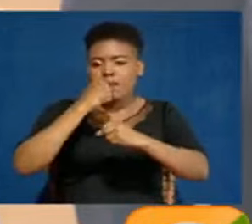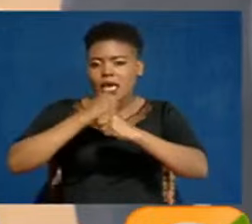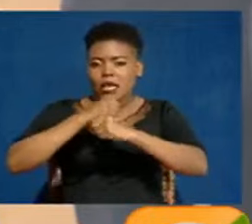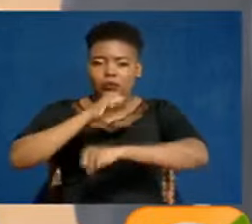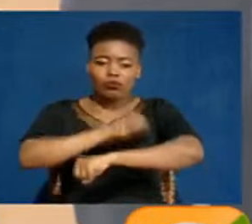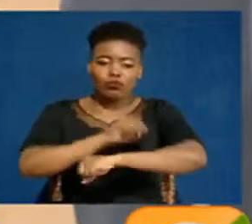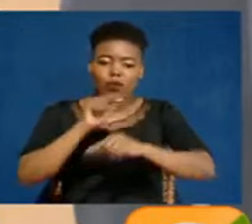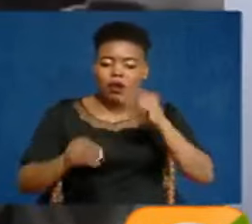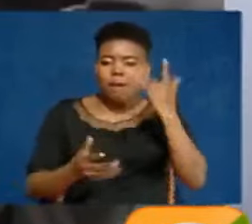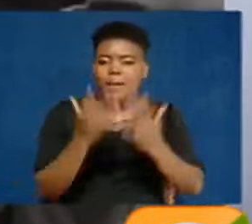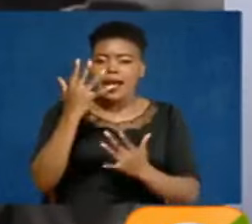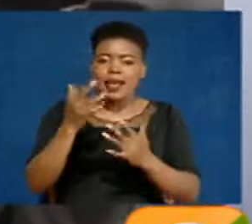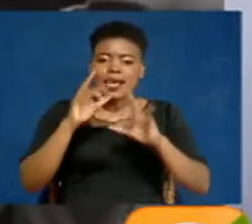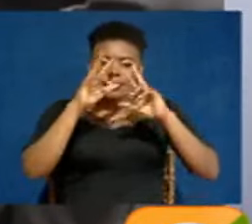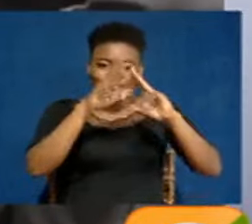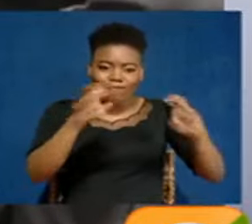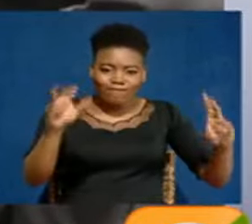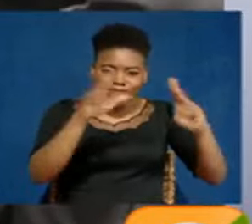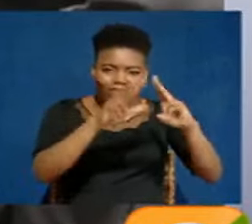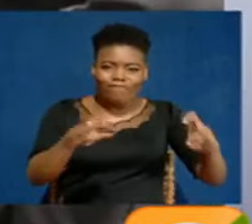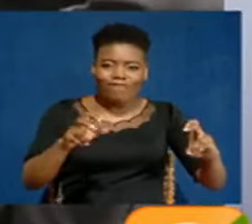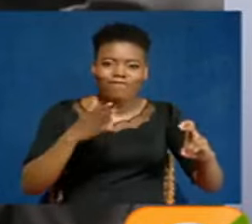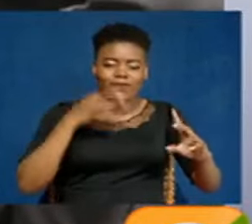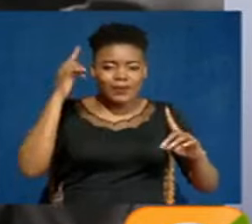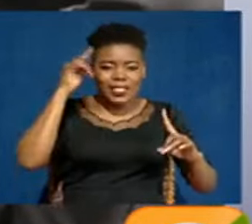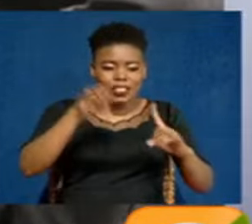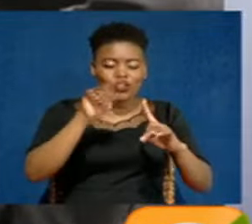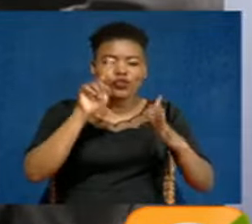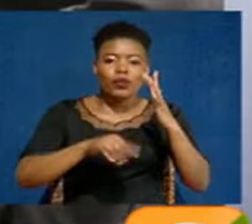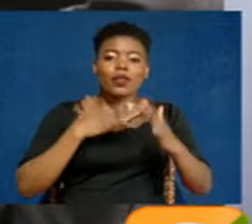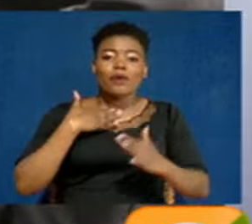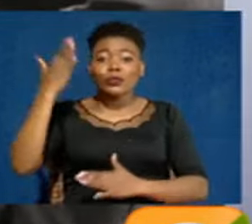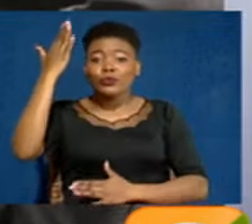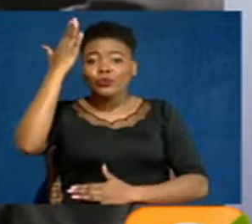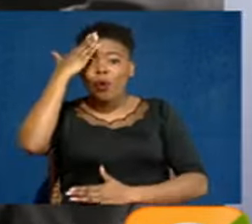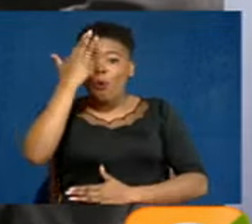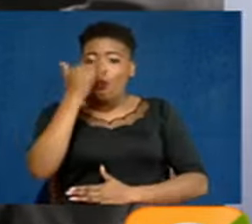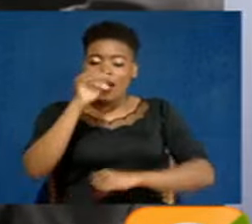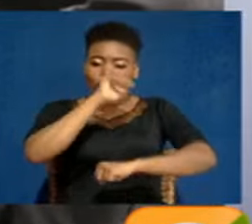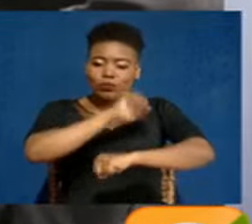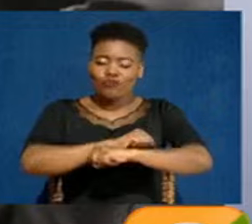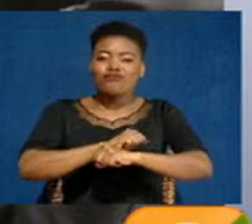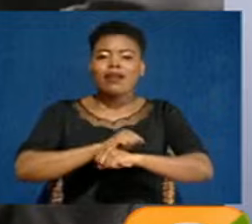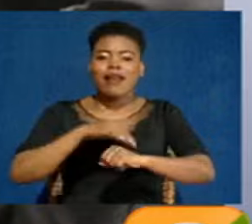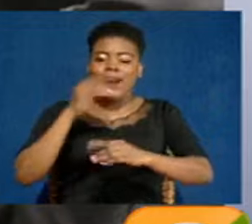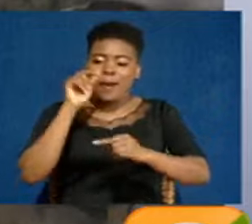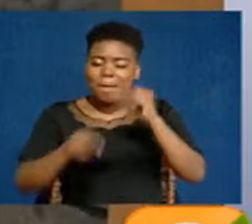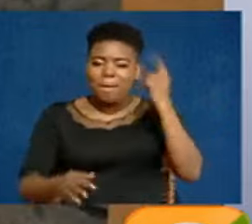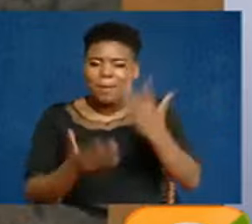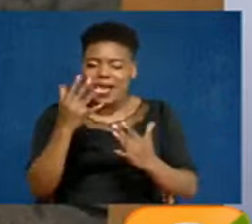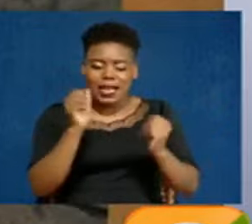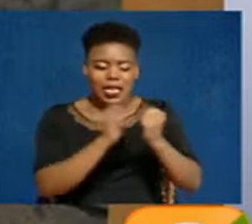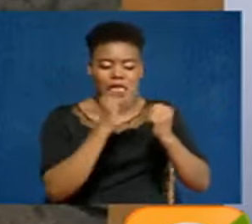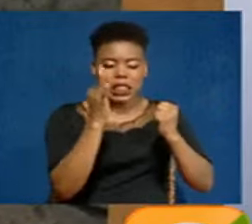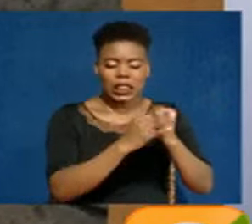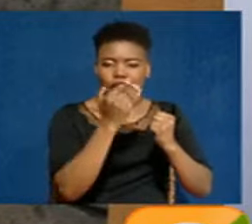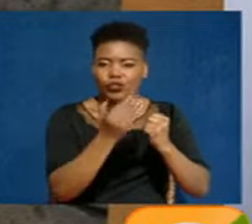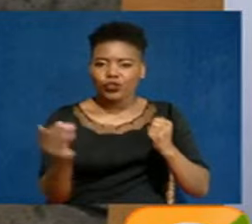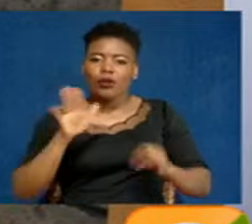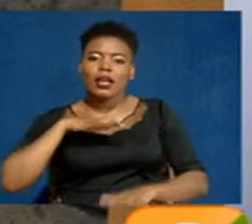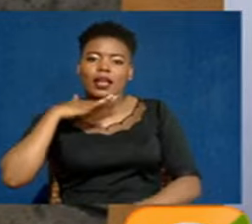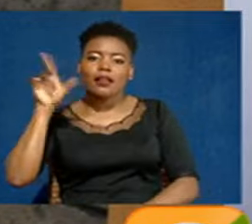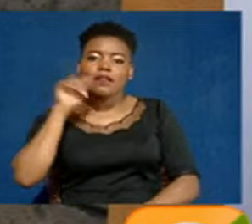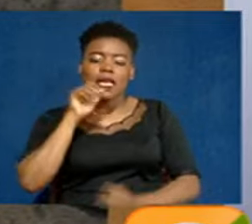Uchunguzi wao ukilenga kujua chanzo cha moto uliopelekea wanafunzi 18 kufariki na wengine